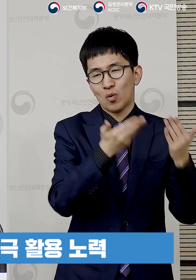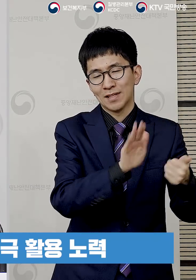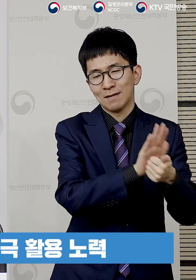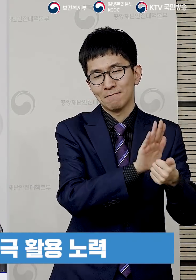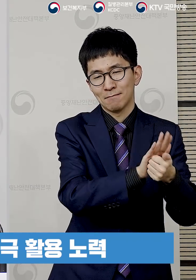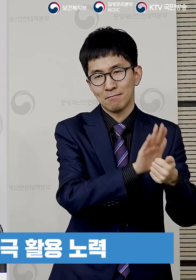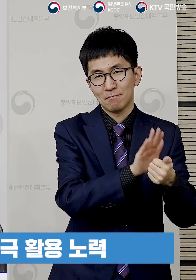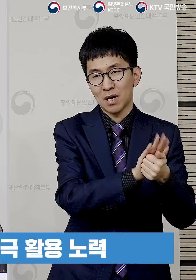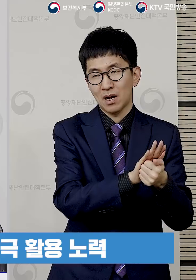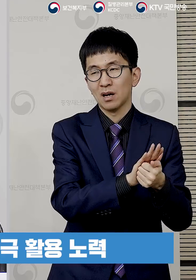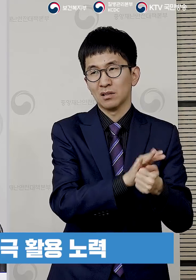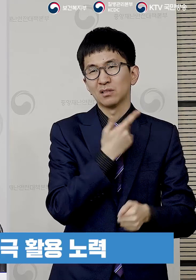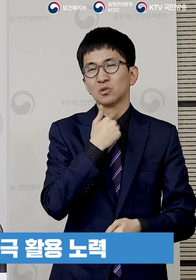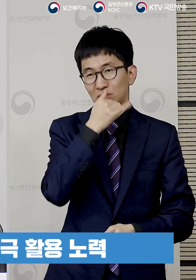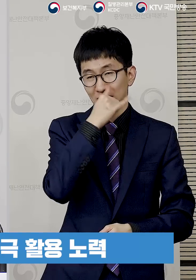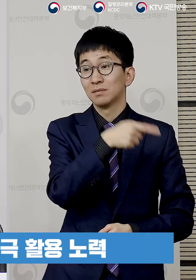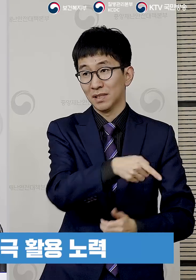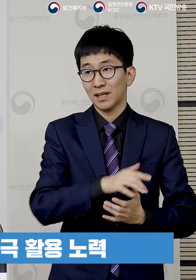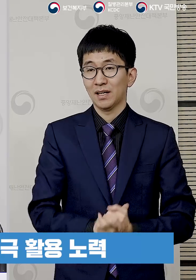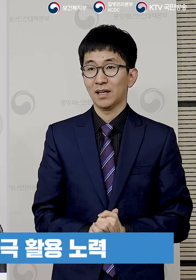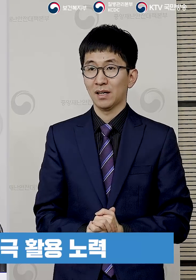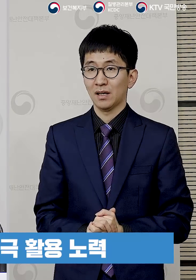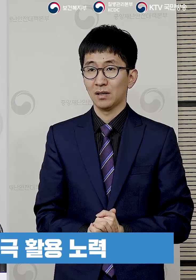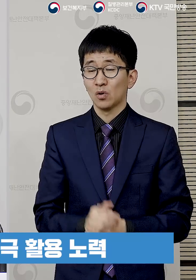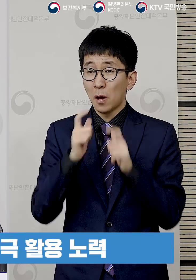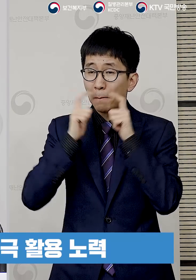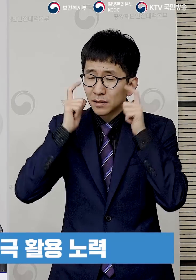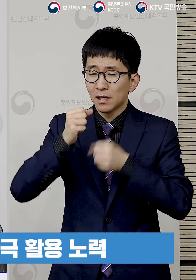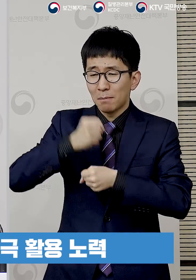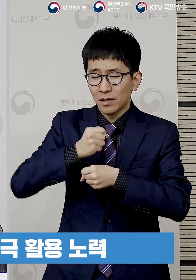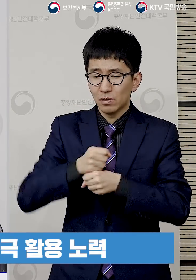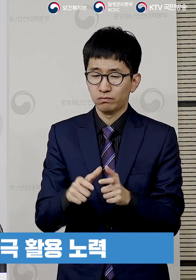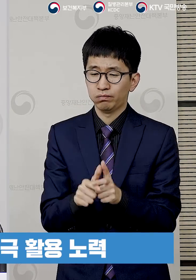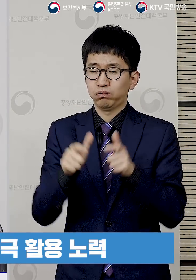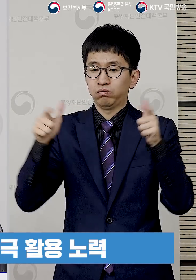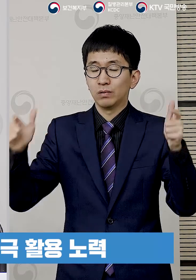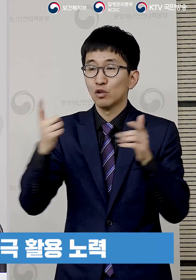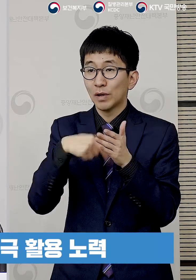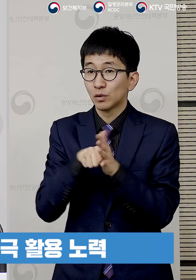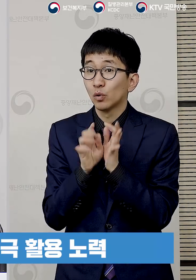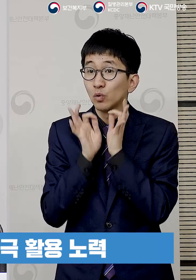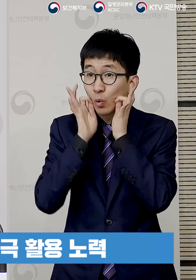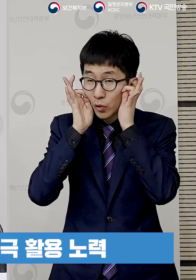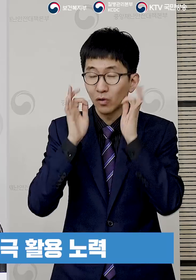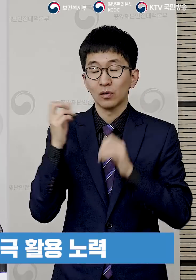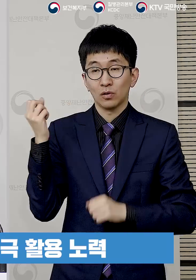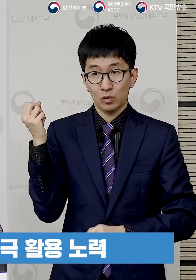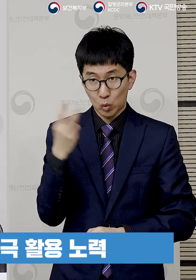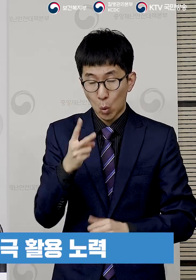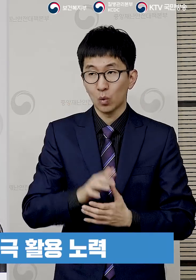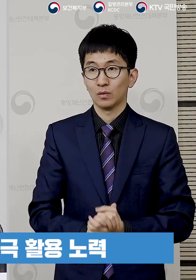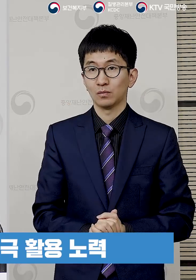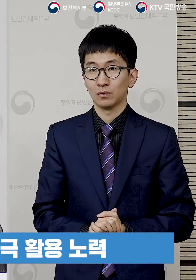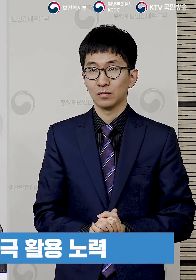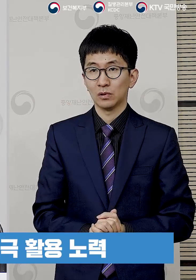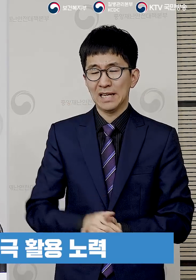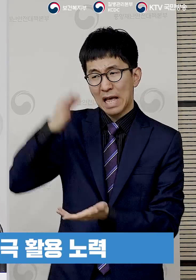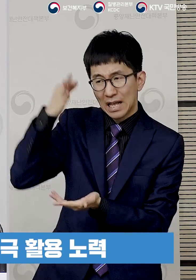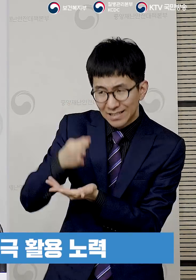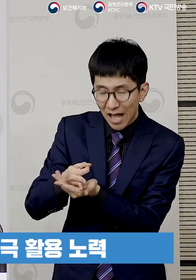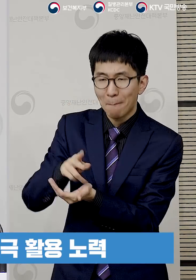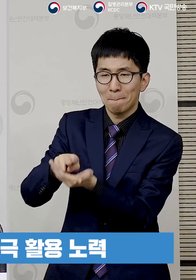봉사 형태로 지원하기도 하는 이런 조치 등을 통해서 최대한 공급을 늘리고, 또 유통에 있어서도 공적 유통